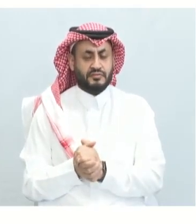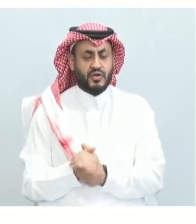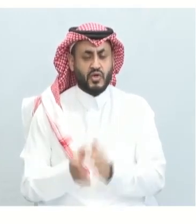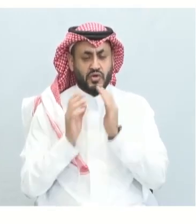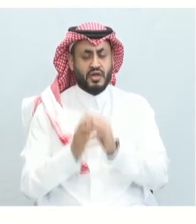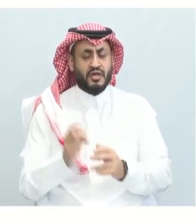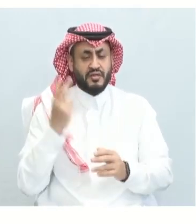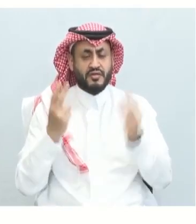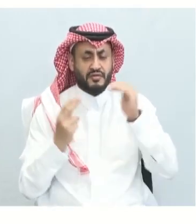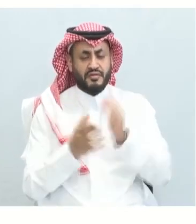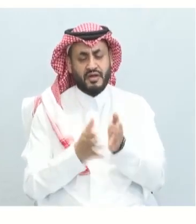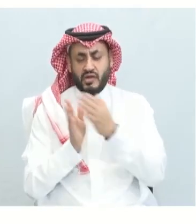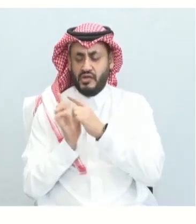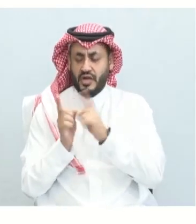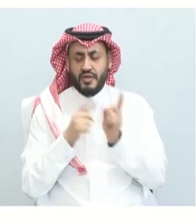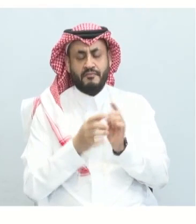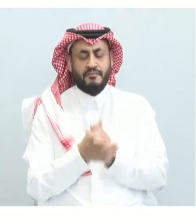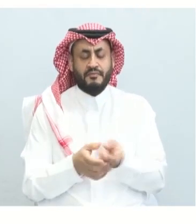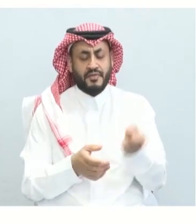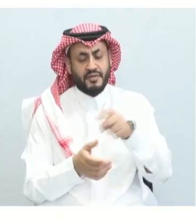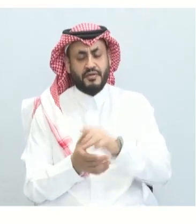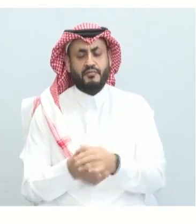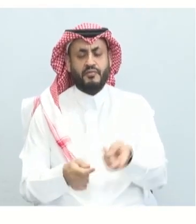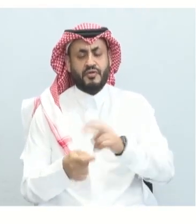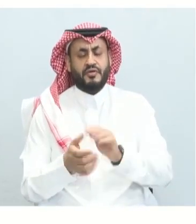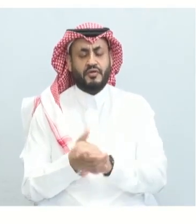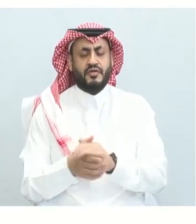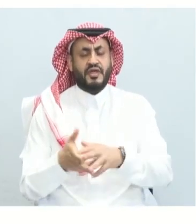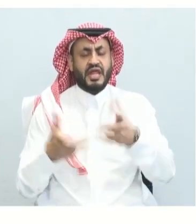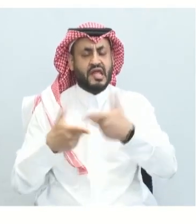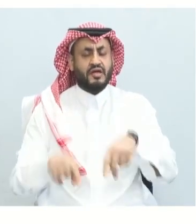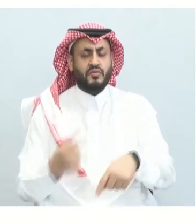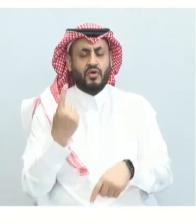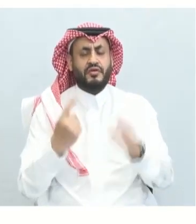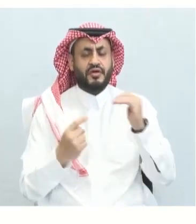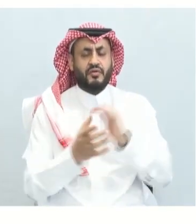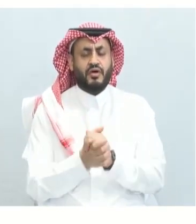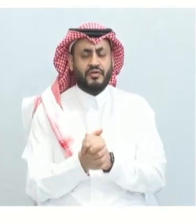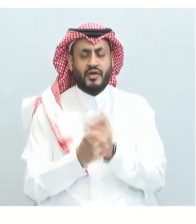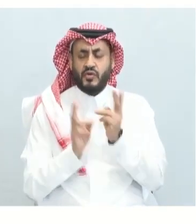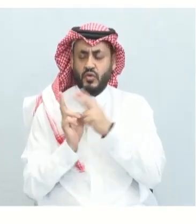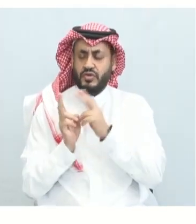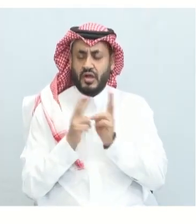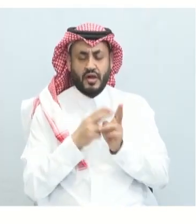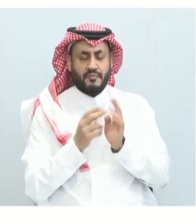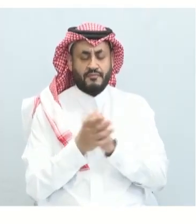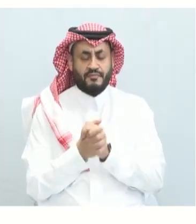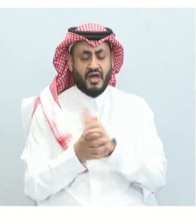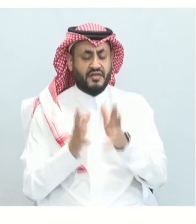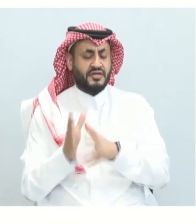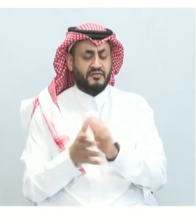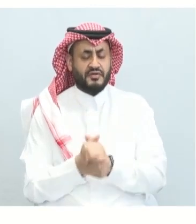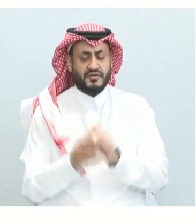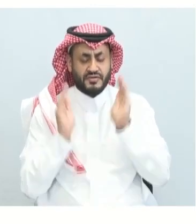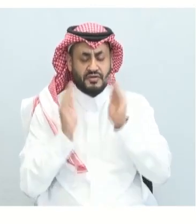ركعتين ويسلم وهكذا ثم يختم بركعه واحده ويسلم هذا هذه هي صفه